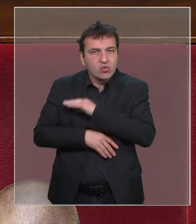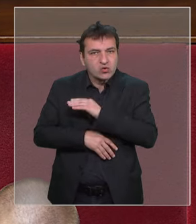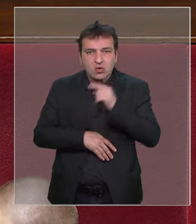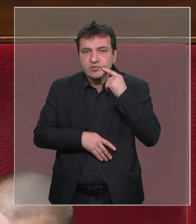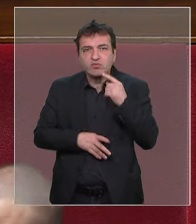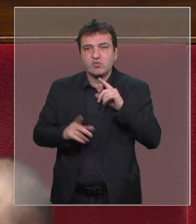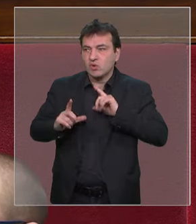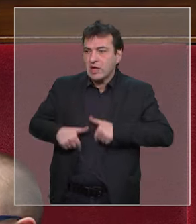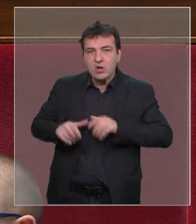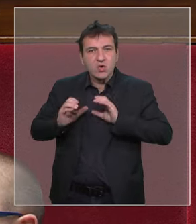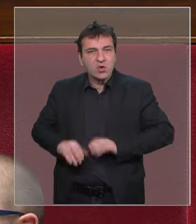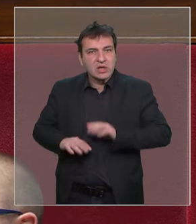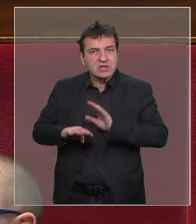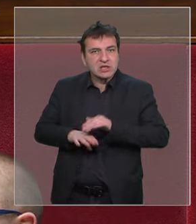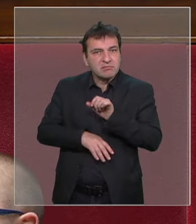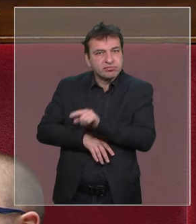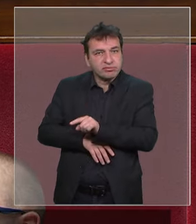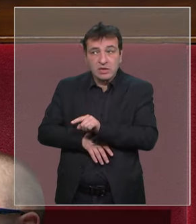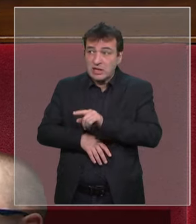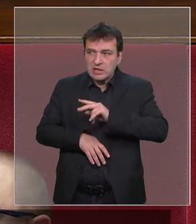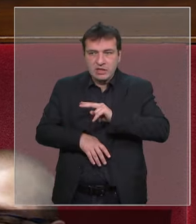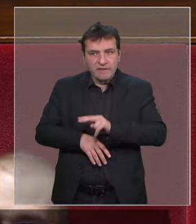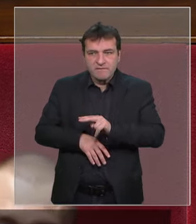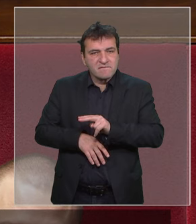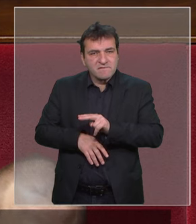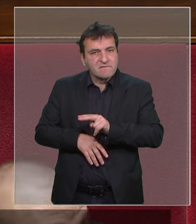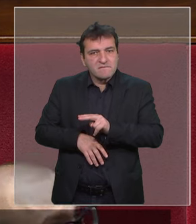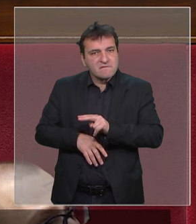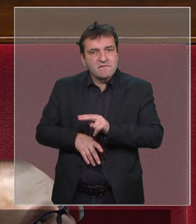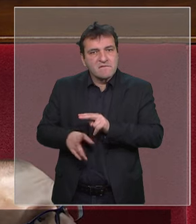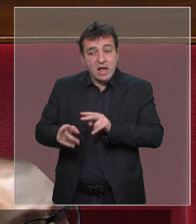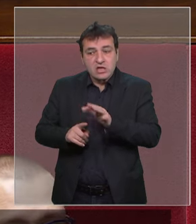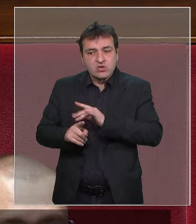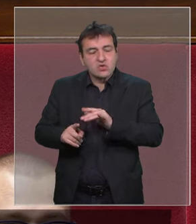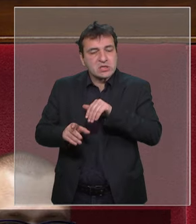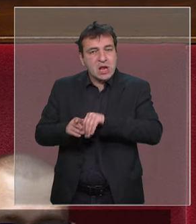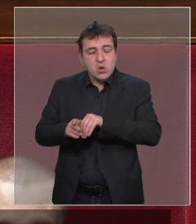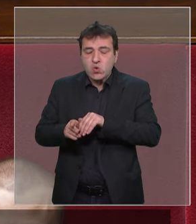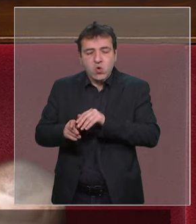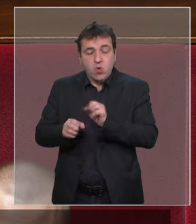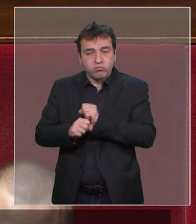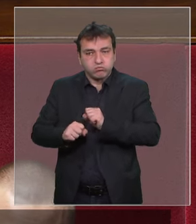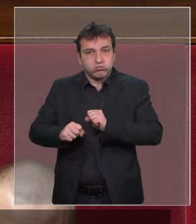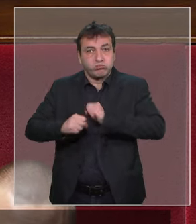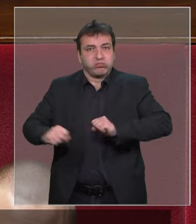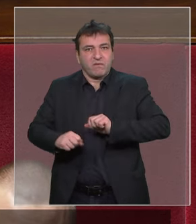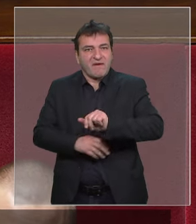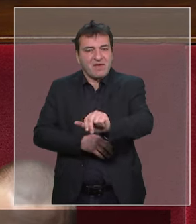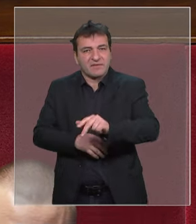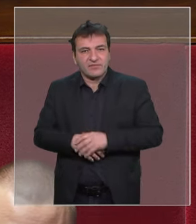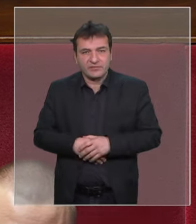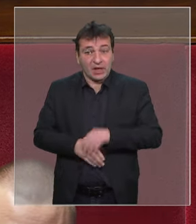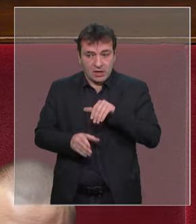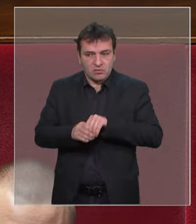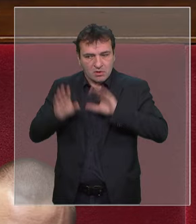ces quartiers qui sont des véritables cocottes-minutes sociales et qui sont travaillées en profondeur par l'islamisme radical. Au total, votre opération de